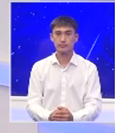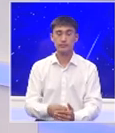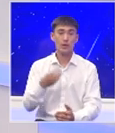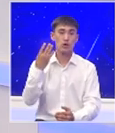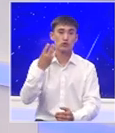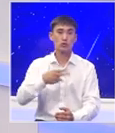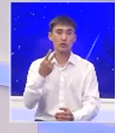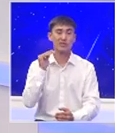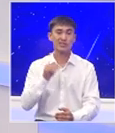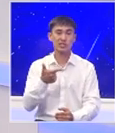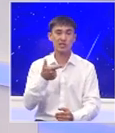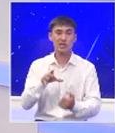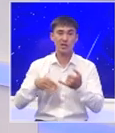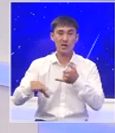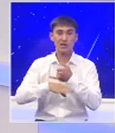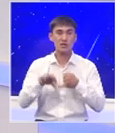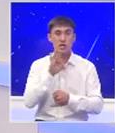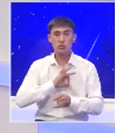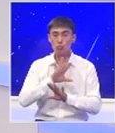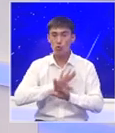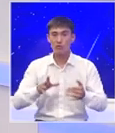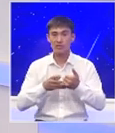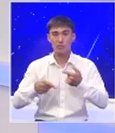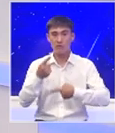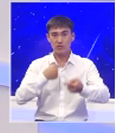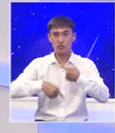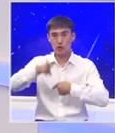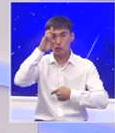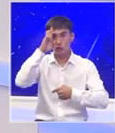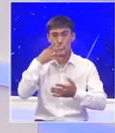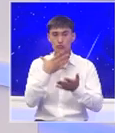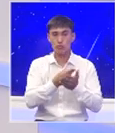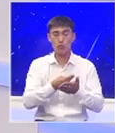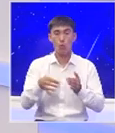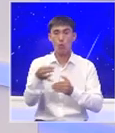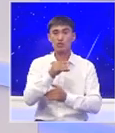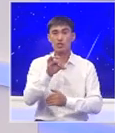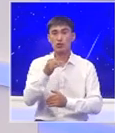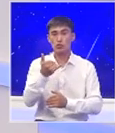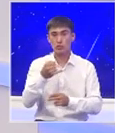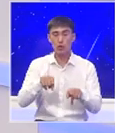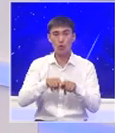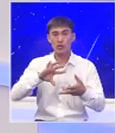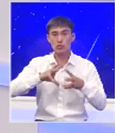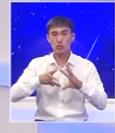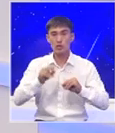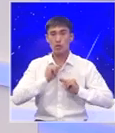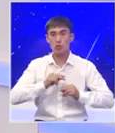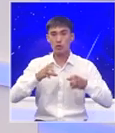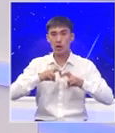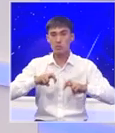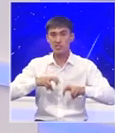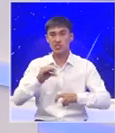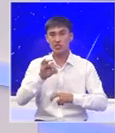Около 42 тысяч гектаров неиспользуемых земель возвращено в государственную собственность в области ЖТСУ. Такой результат работы комиссии